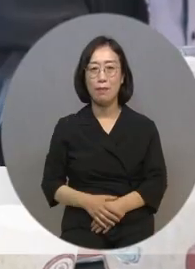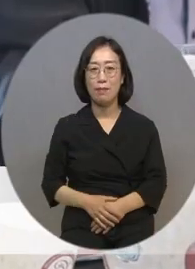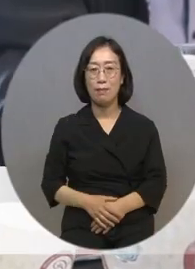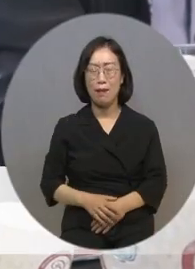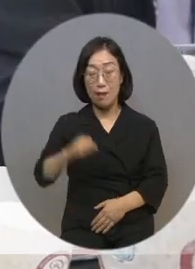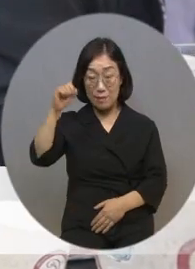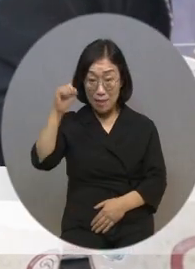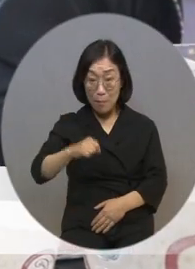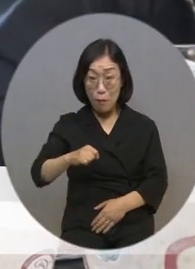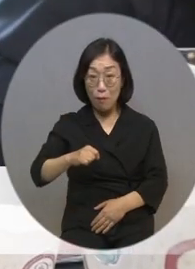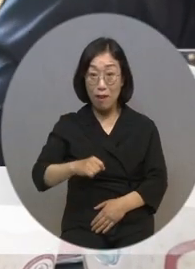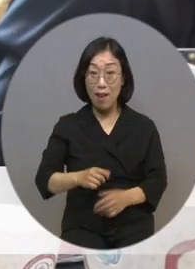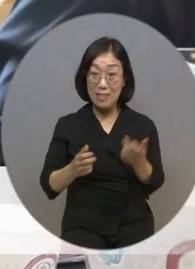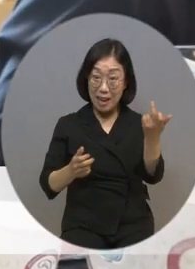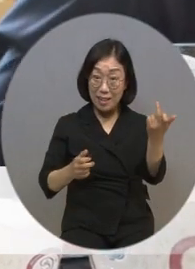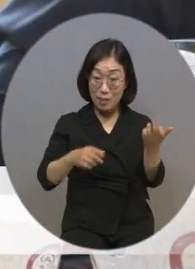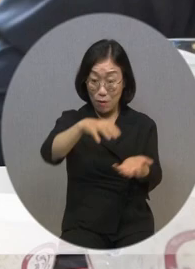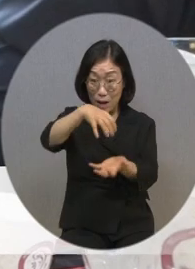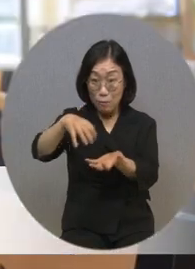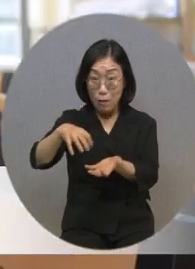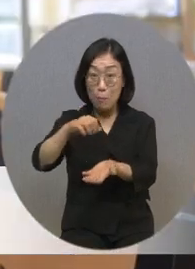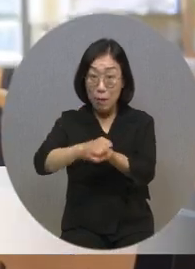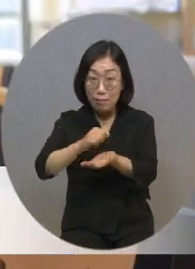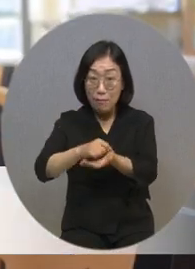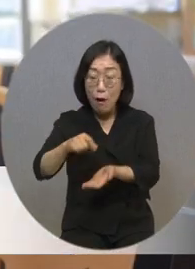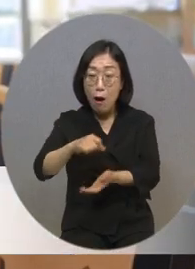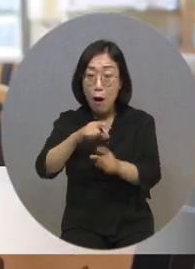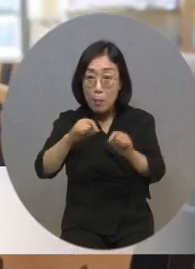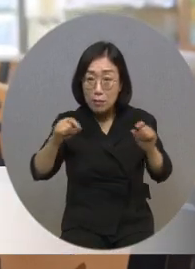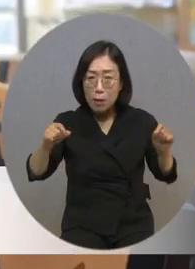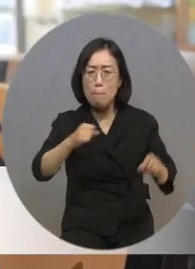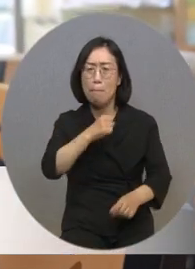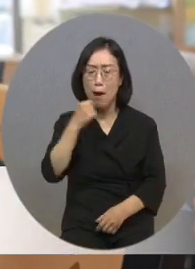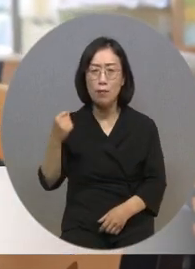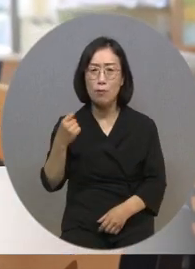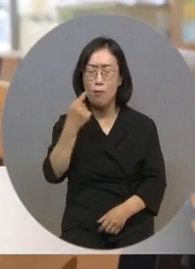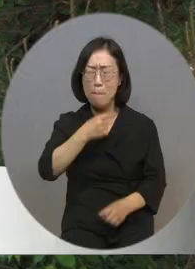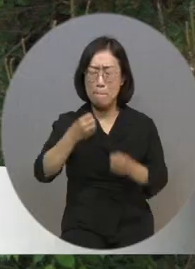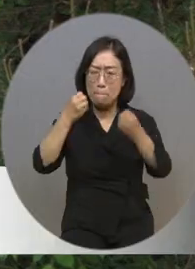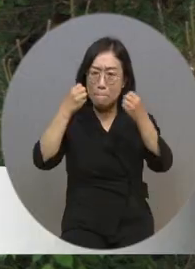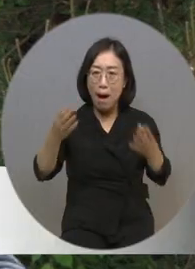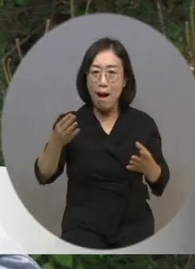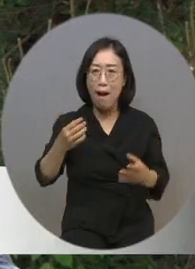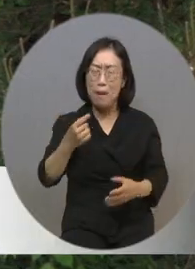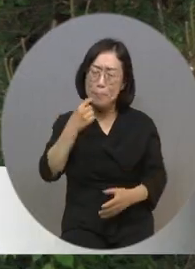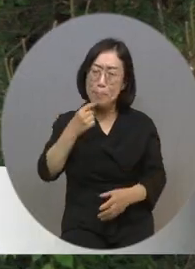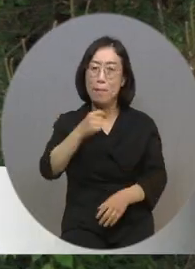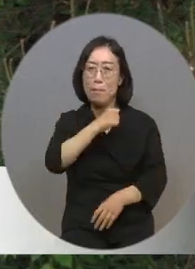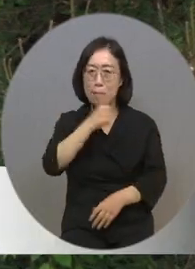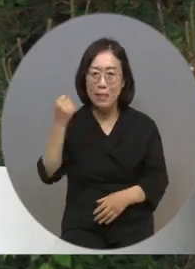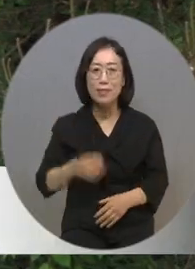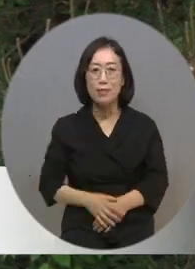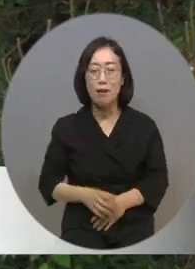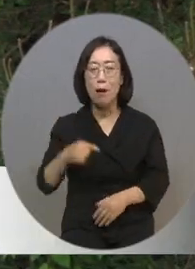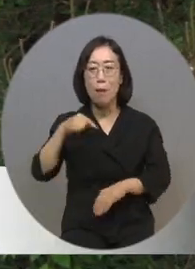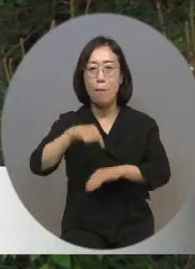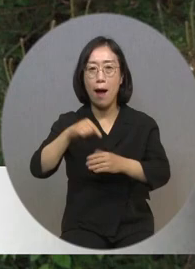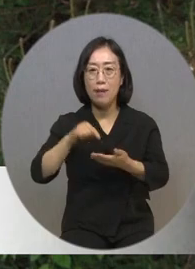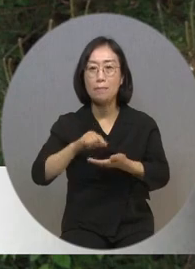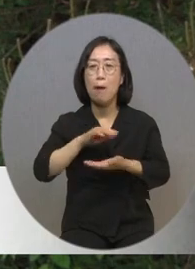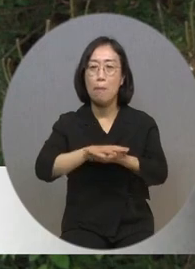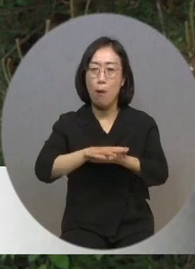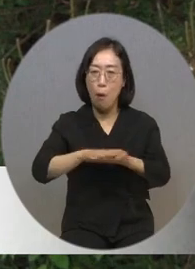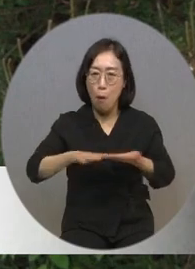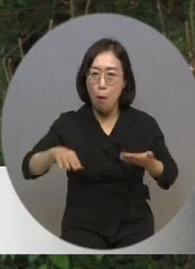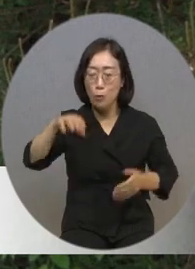새벽에 산에서 따오셨다니까 너무너무 맛있어요. 아주 신선하고 맛이 색다릅니다. 마음을 평온하게 하는 이런 쪽에